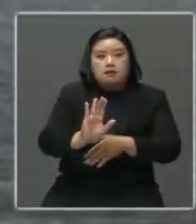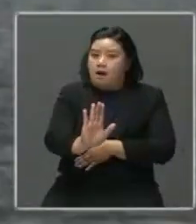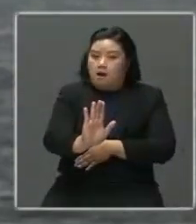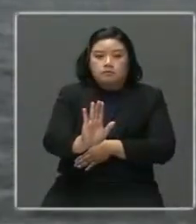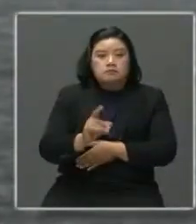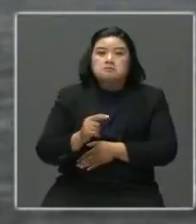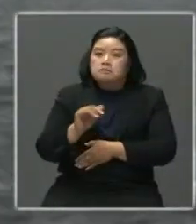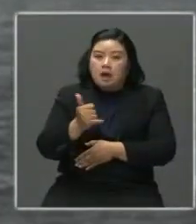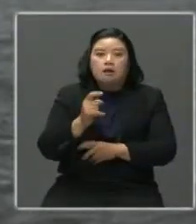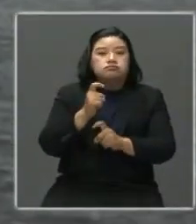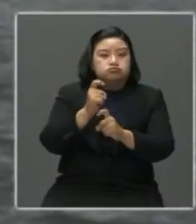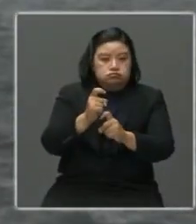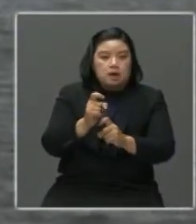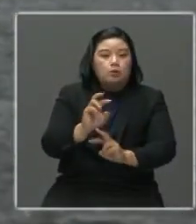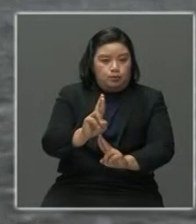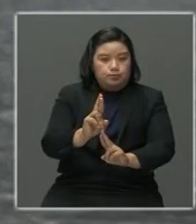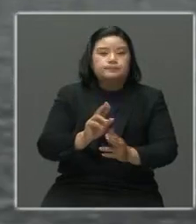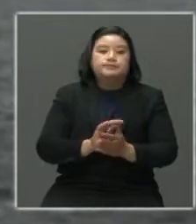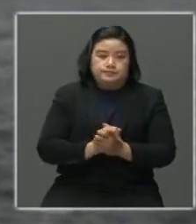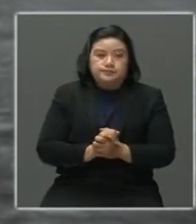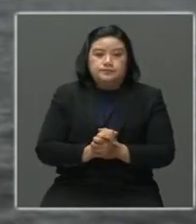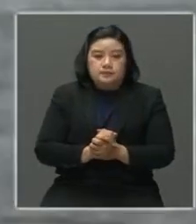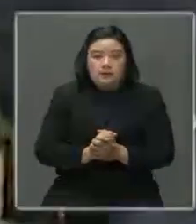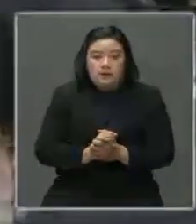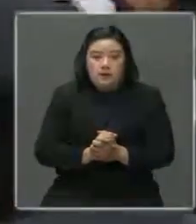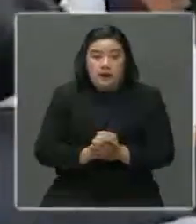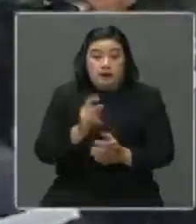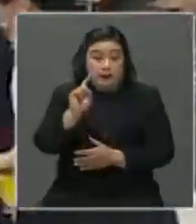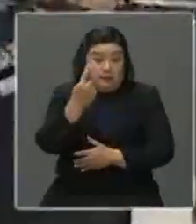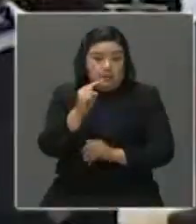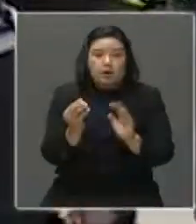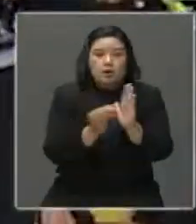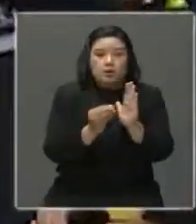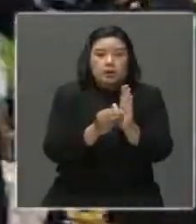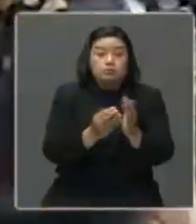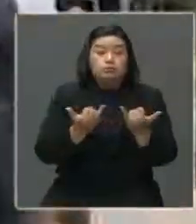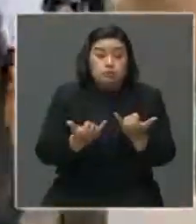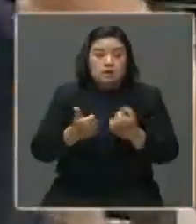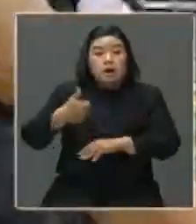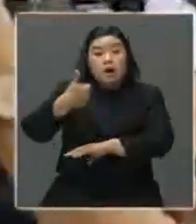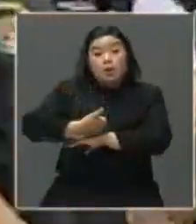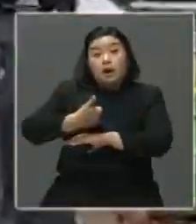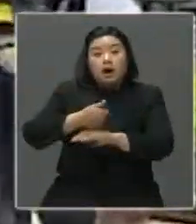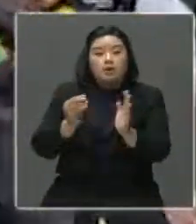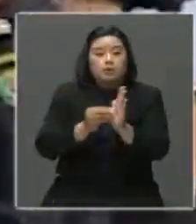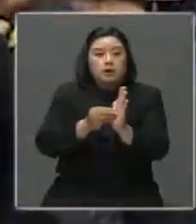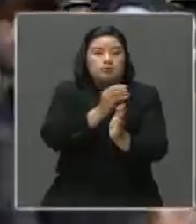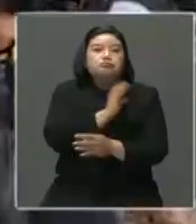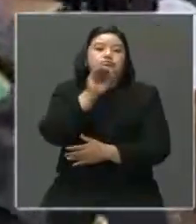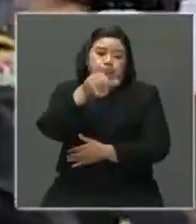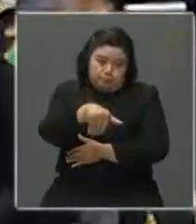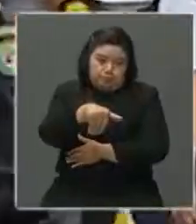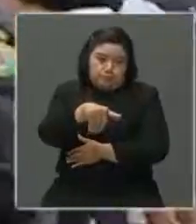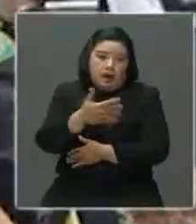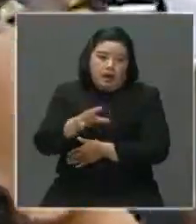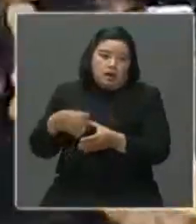าอาจจะเกิดอันตรายได้ค่ะ ค่ะมาดูที่กรุงเทพมหานครกันบ้างนะคะท่านผู้ว่ากทม.ก็ลงพื้นที่ไปตรวจความ